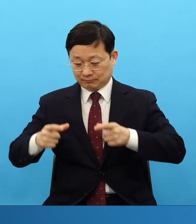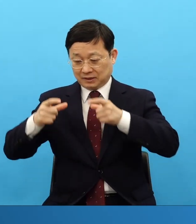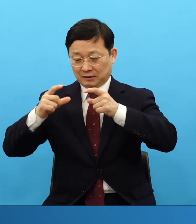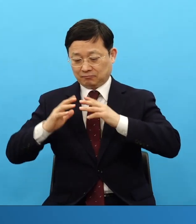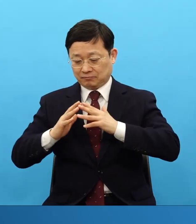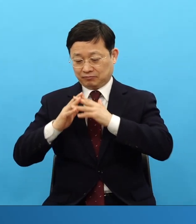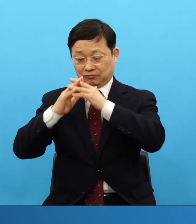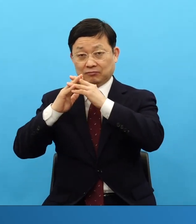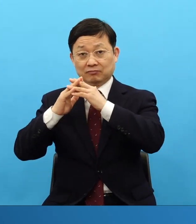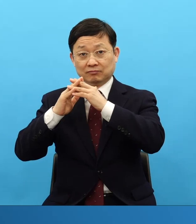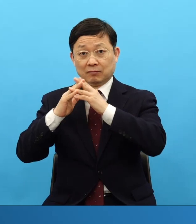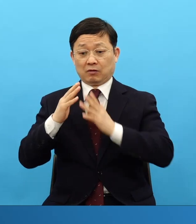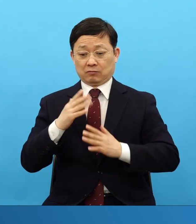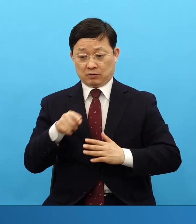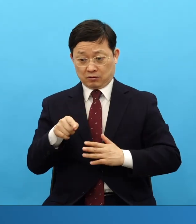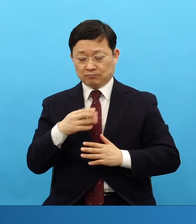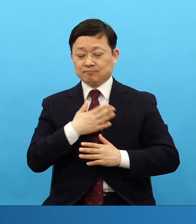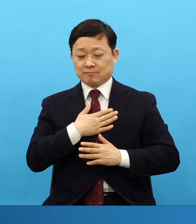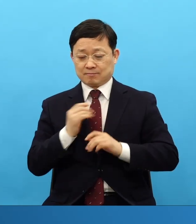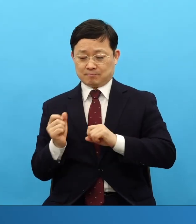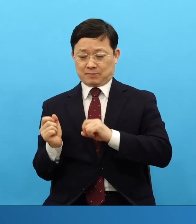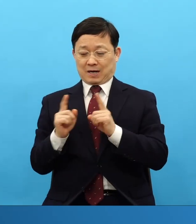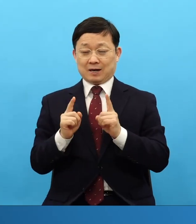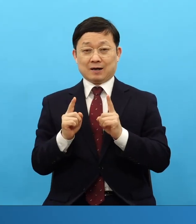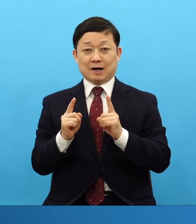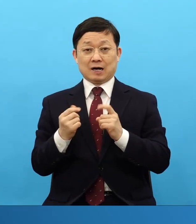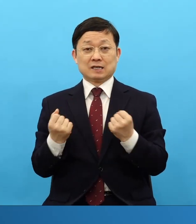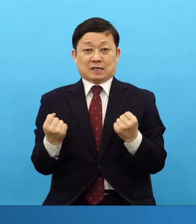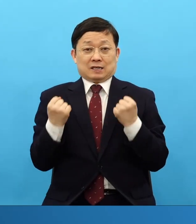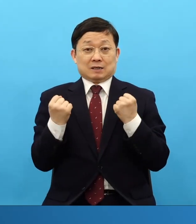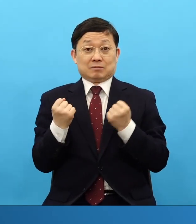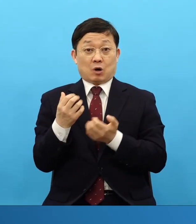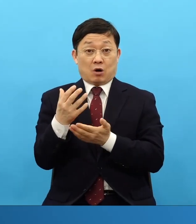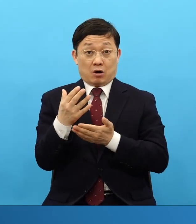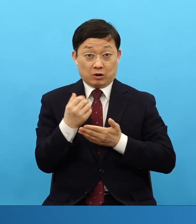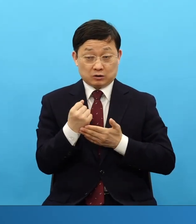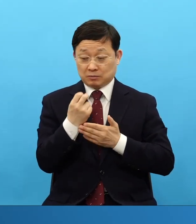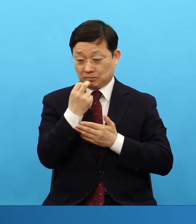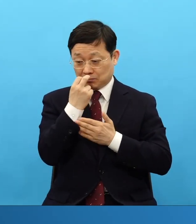거예요. The partisan save myself is the most important one. 이렇게 되어지니까